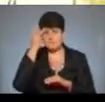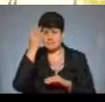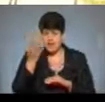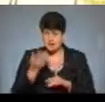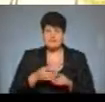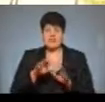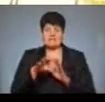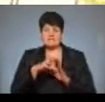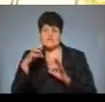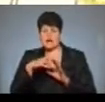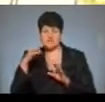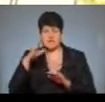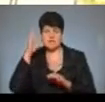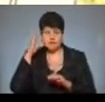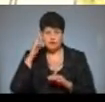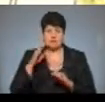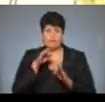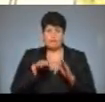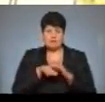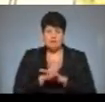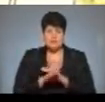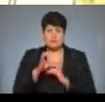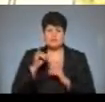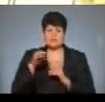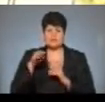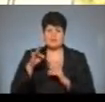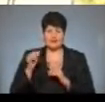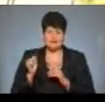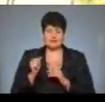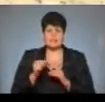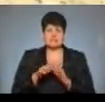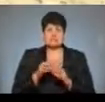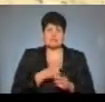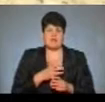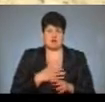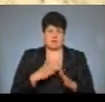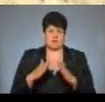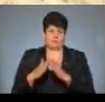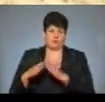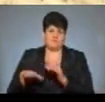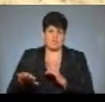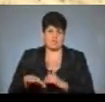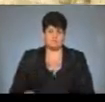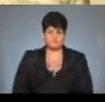воду, це було і в підвалах, і в сутеринах, і з приватних подвір'їв.